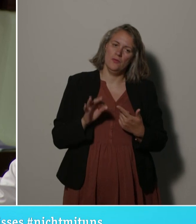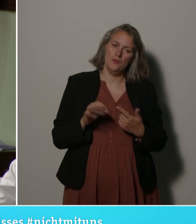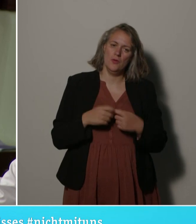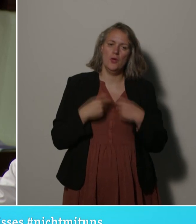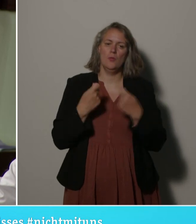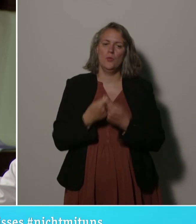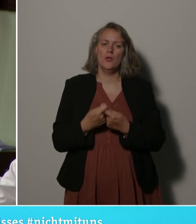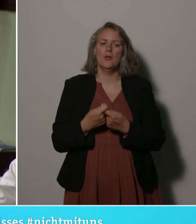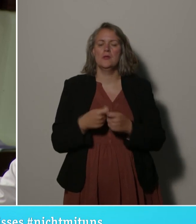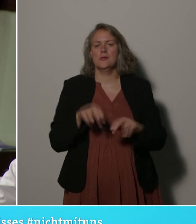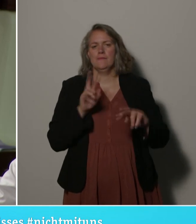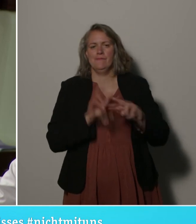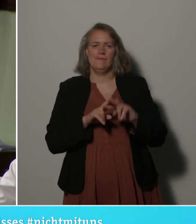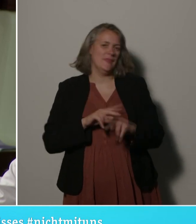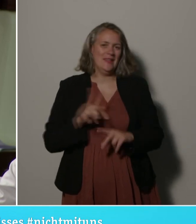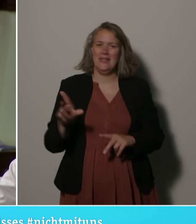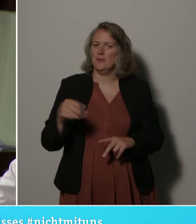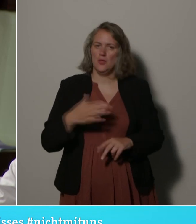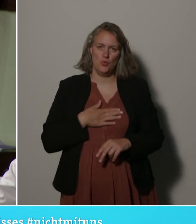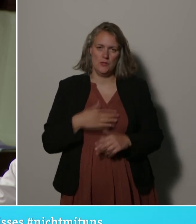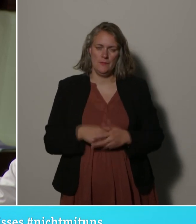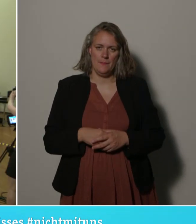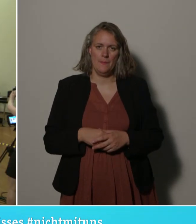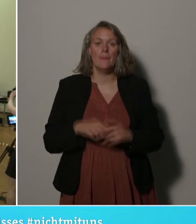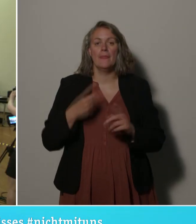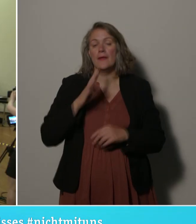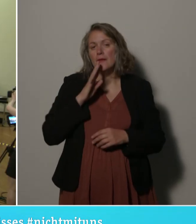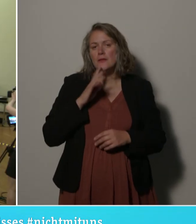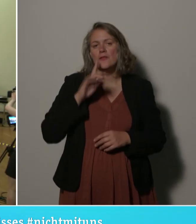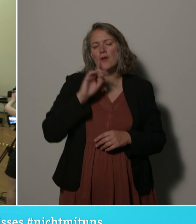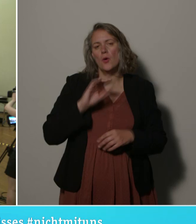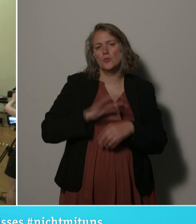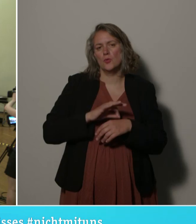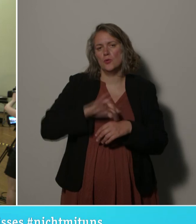Bündnis Nicht mit uns. Nächste Rednerin ist Frau Dr. Jonscher.